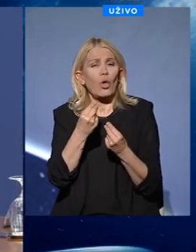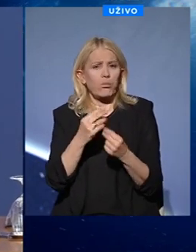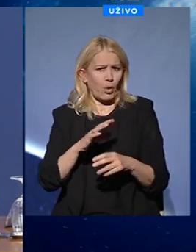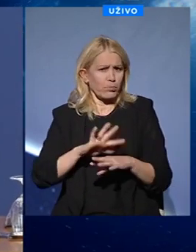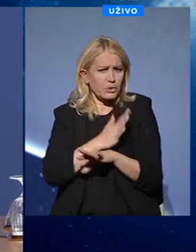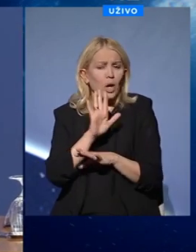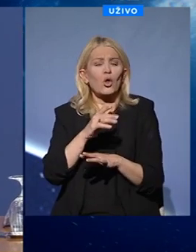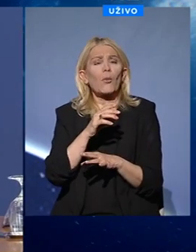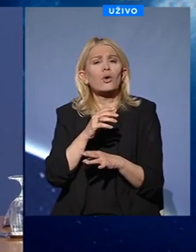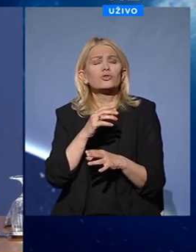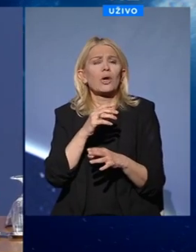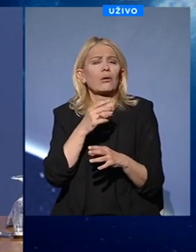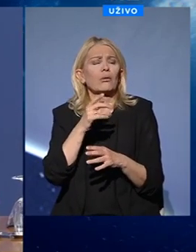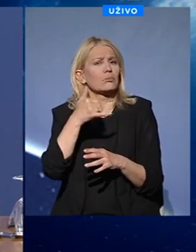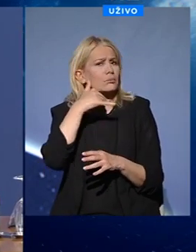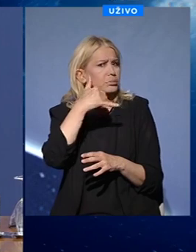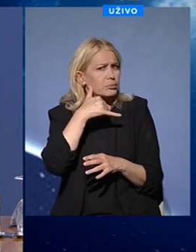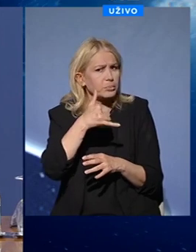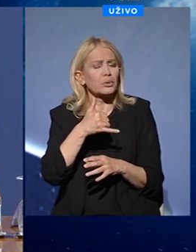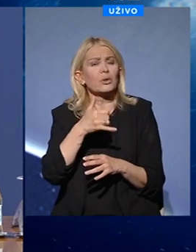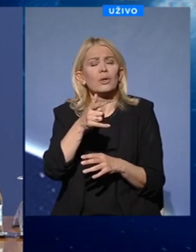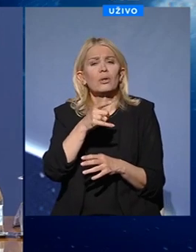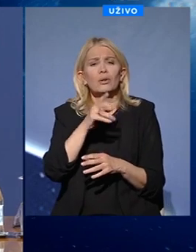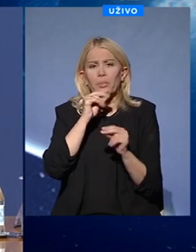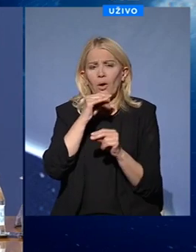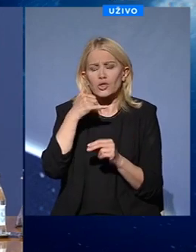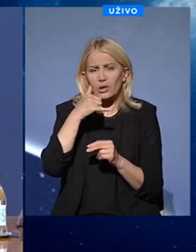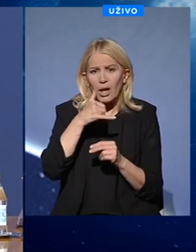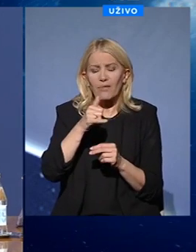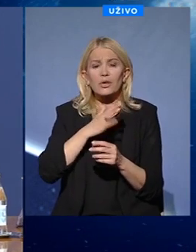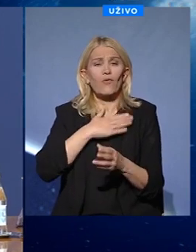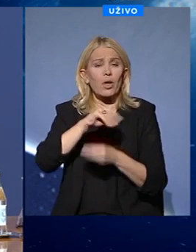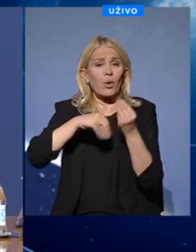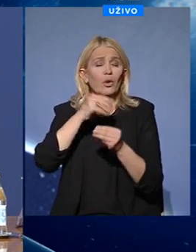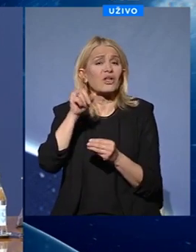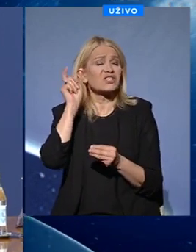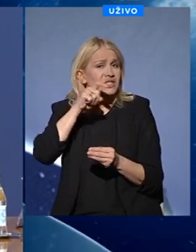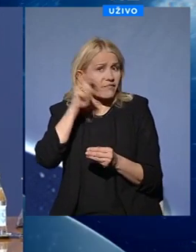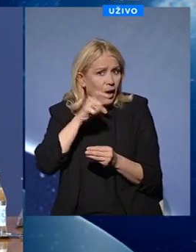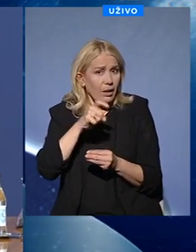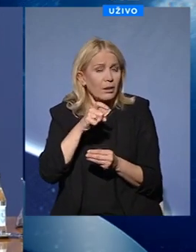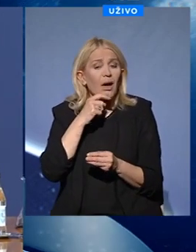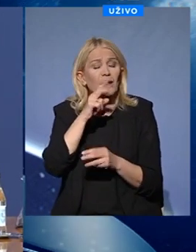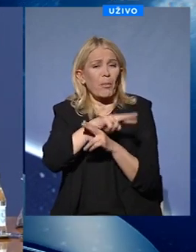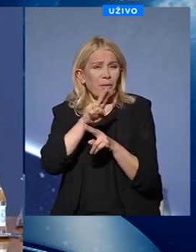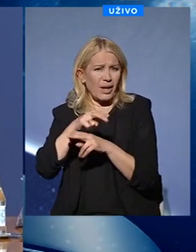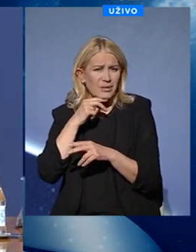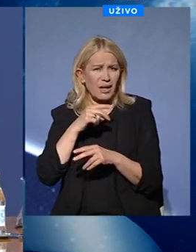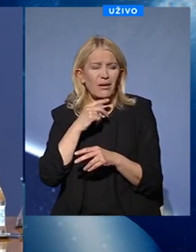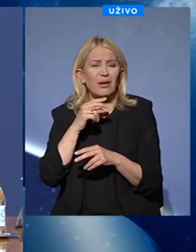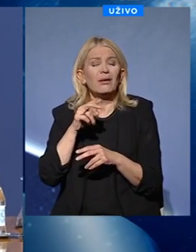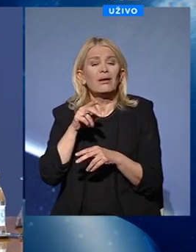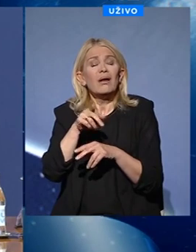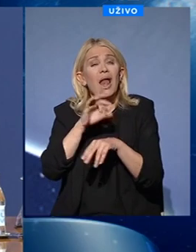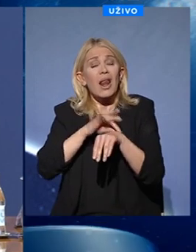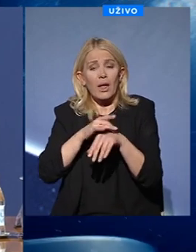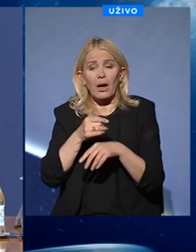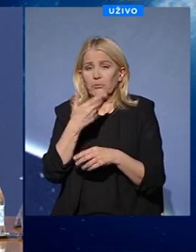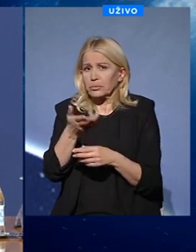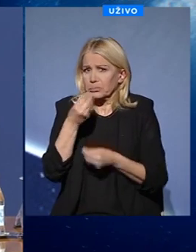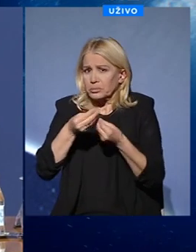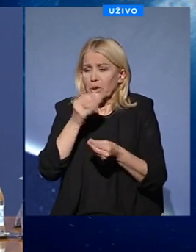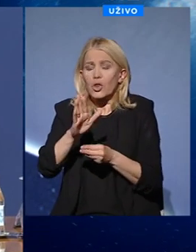može da komunicira mobilnim telefonima sa svojim porodicama, a njima se svakodnevno u toku obilazaka lekara saopštava njihovo stanje, tako